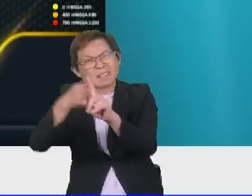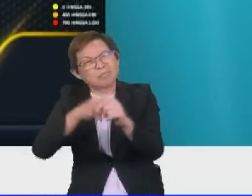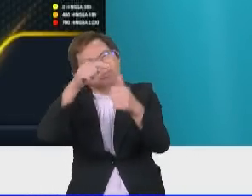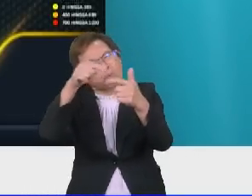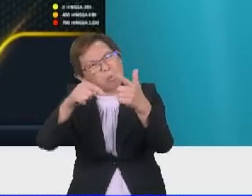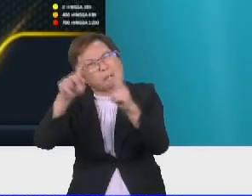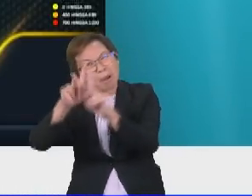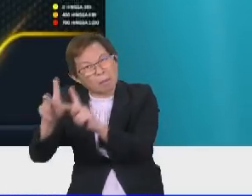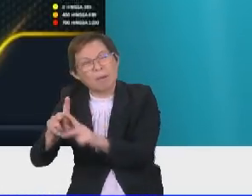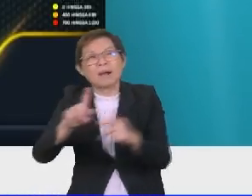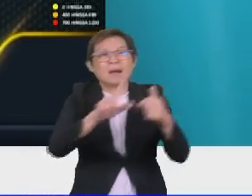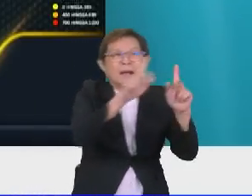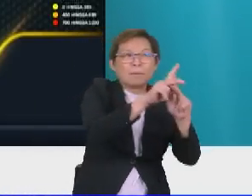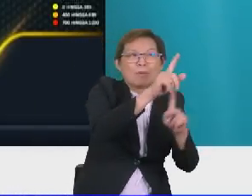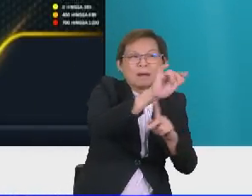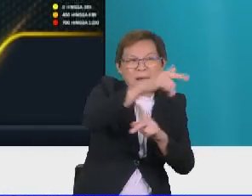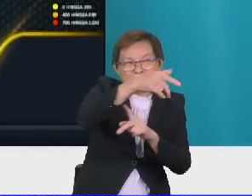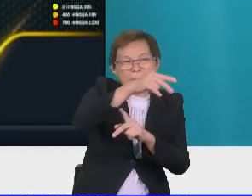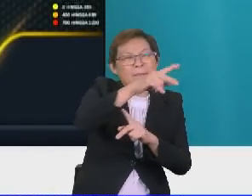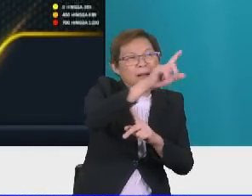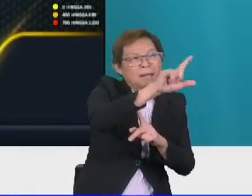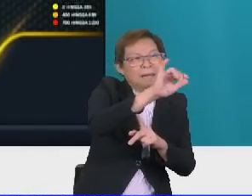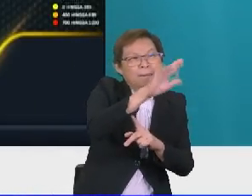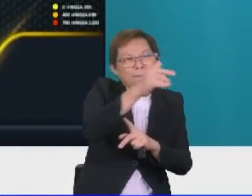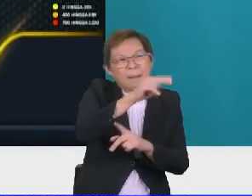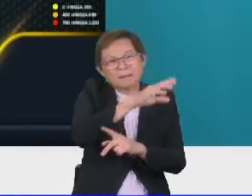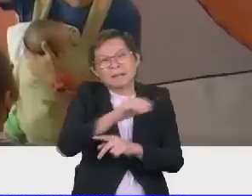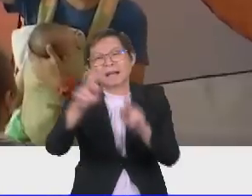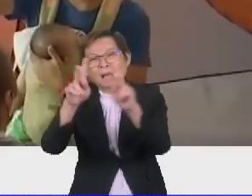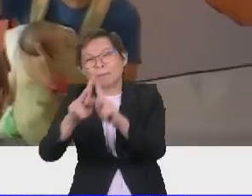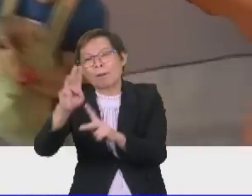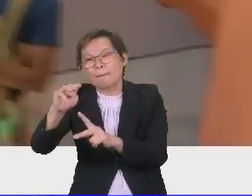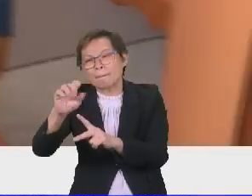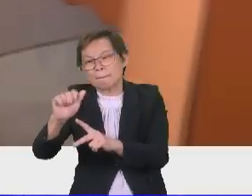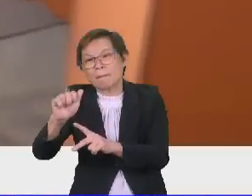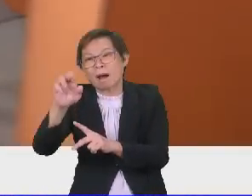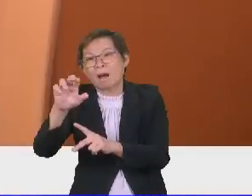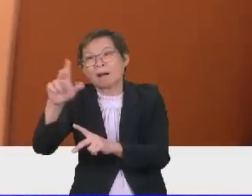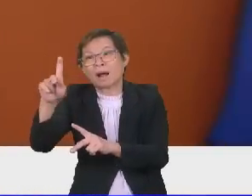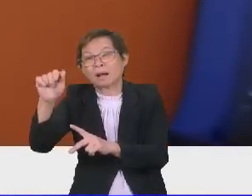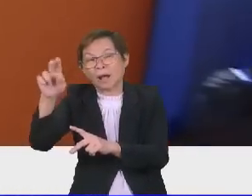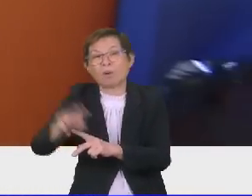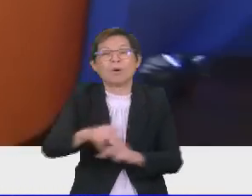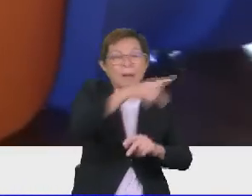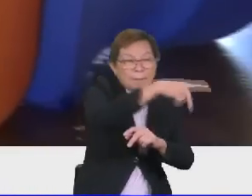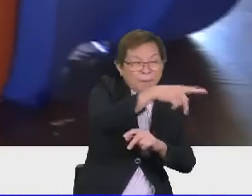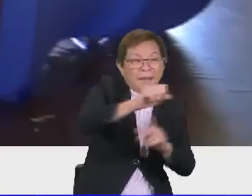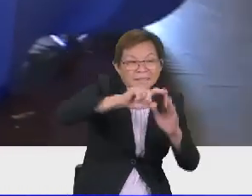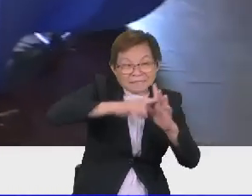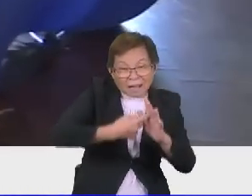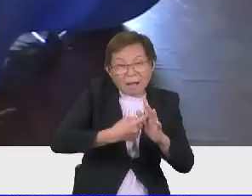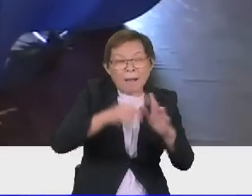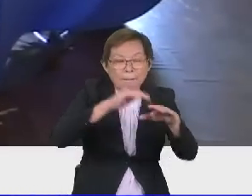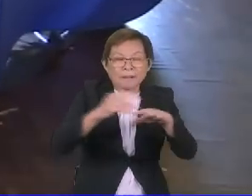antaranya Kampung libang kituntul dan Kampung marakau PPS dewan ipdra NAU di aktifkan pada kamis lalu